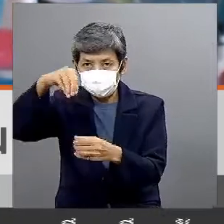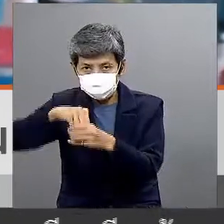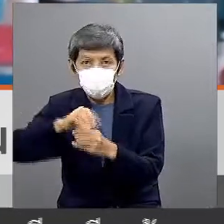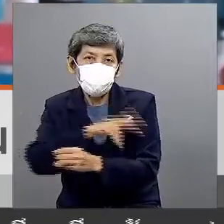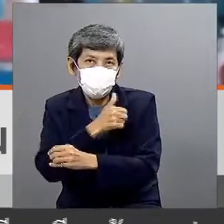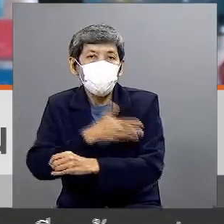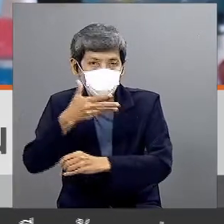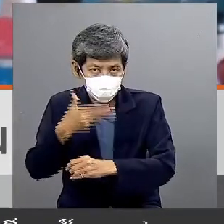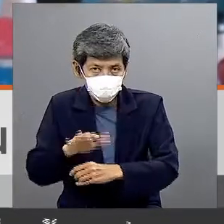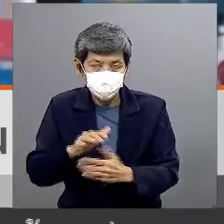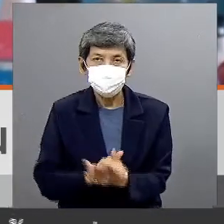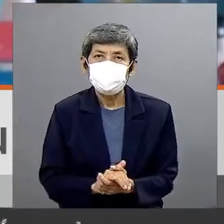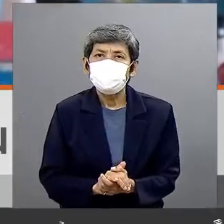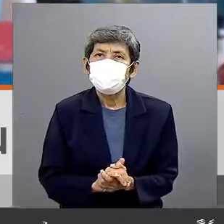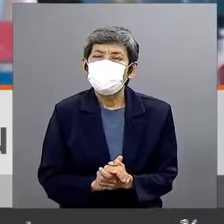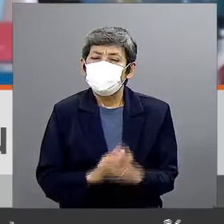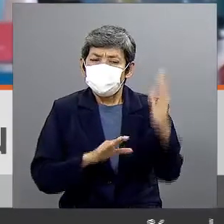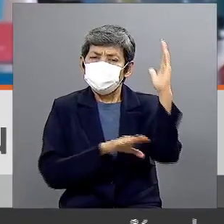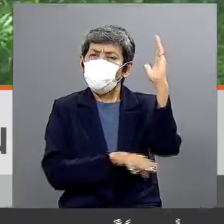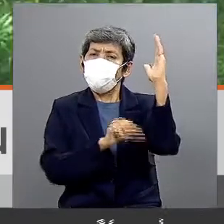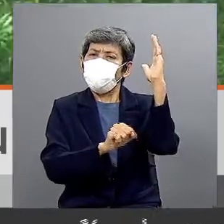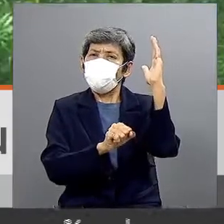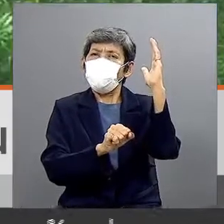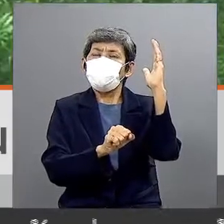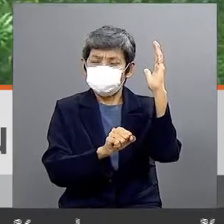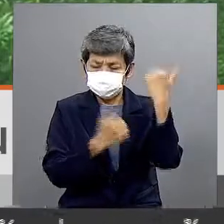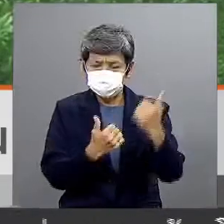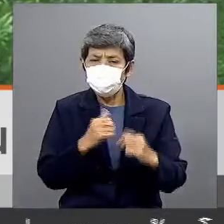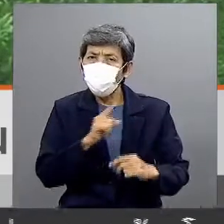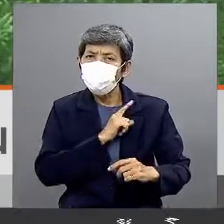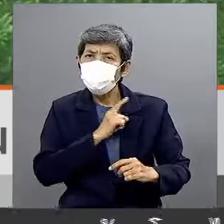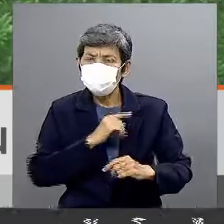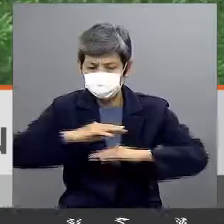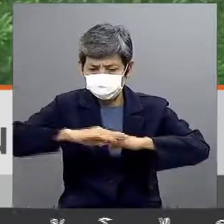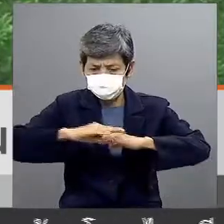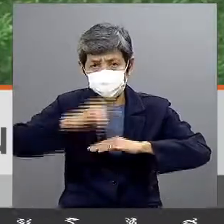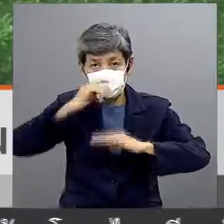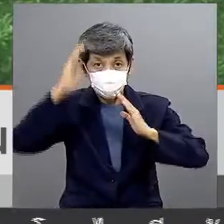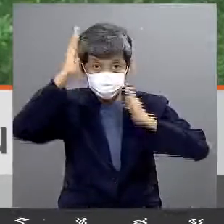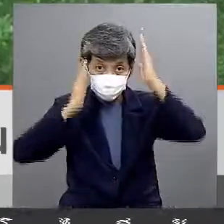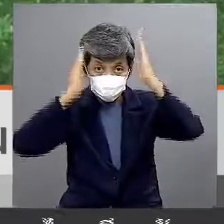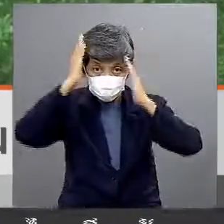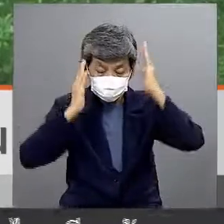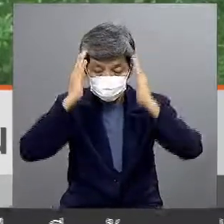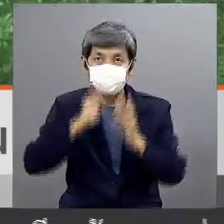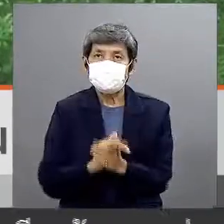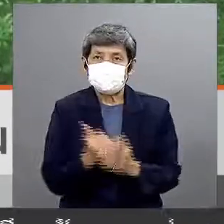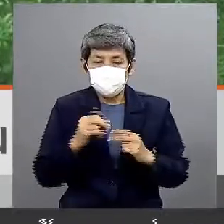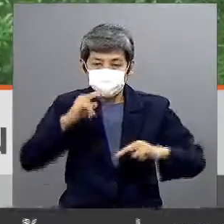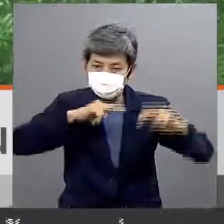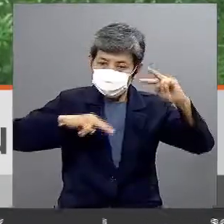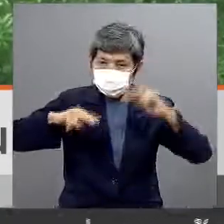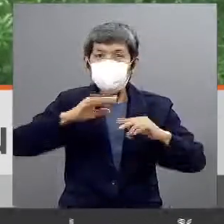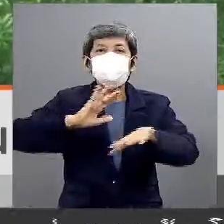ส่วนจังหวัดสงขลาหน่วยงานความมั่นคงที่ดูแลพรมแดนไทยมาเลเซียอำเภอสะเดาลาดตระเวนช่องทางธรรมชาติ